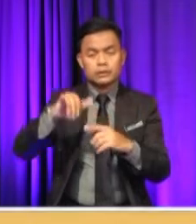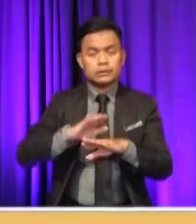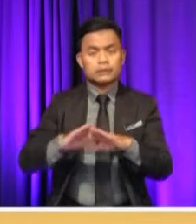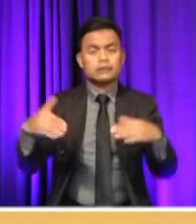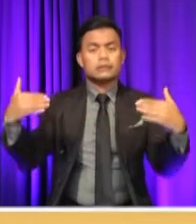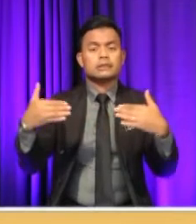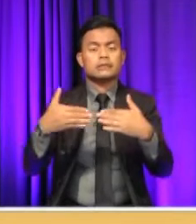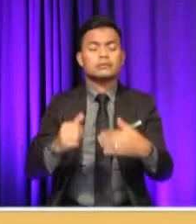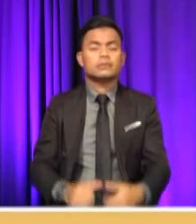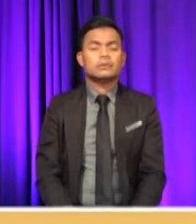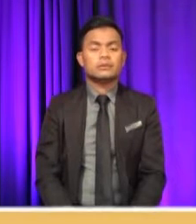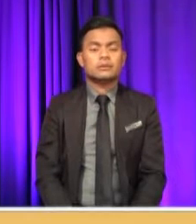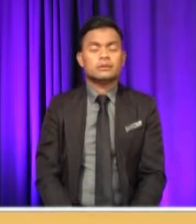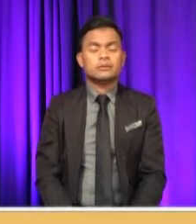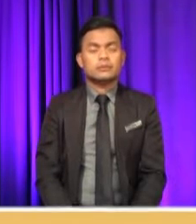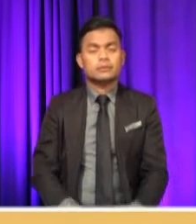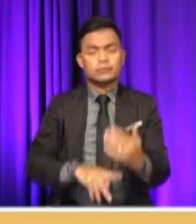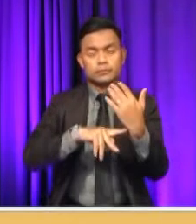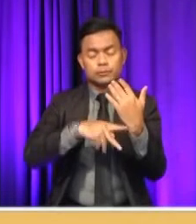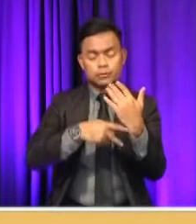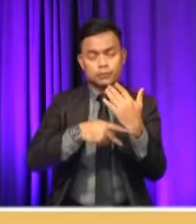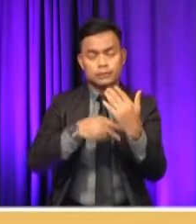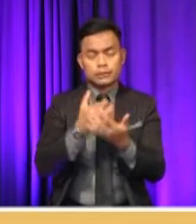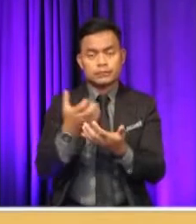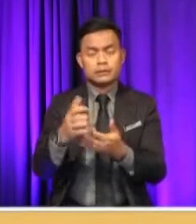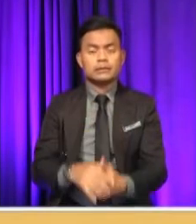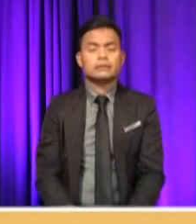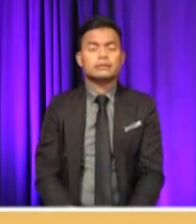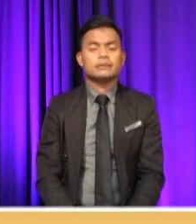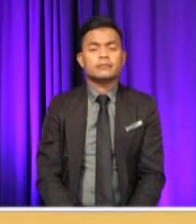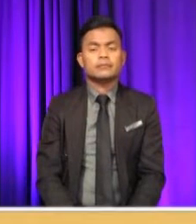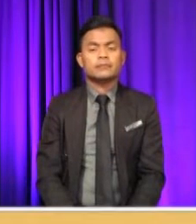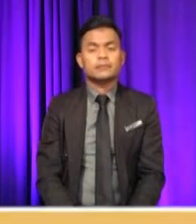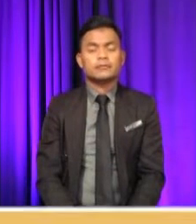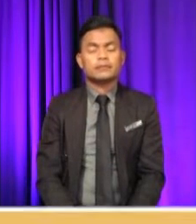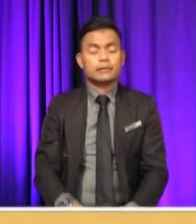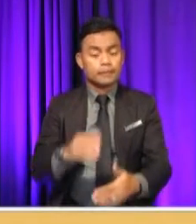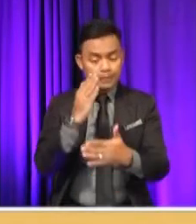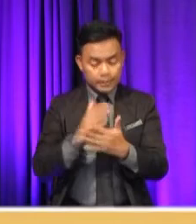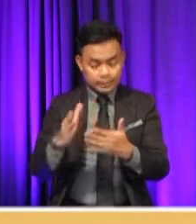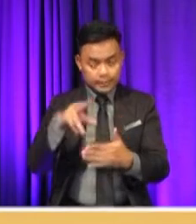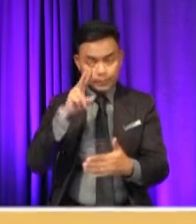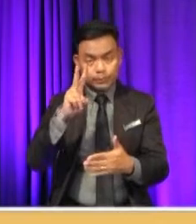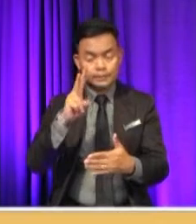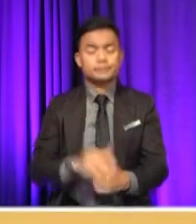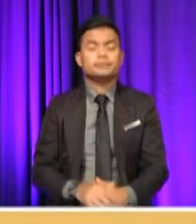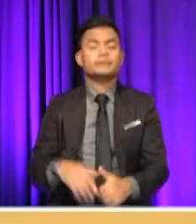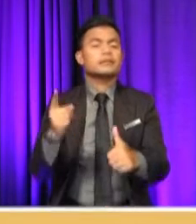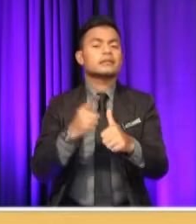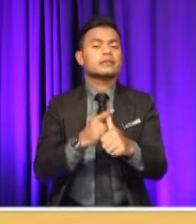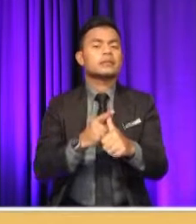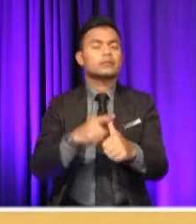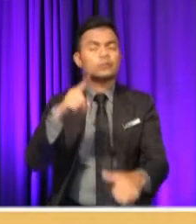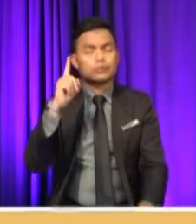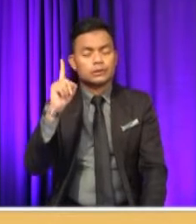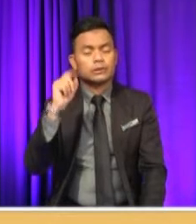ke bekalan punca bekalan. Okey, motor arus ulang alik dibahagi kepada 2 kumpulan iaitu motor fasa tunggal dan motor